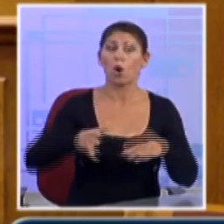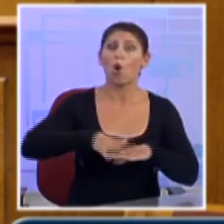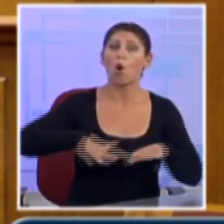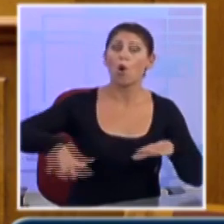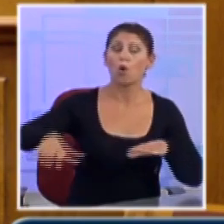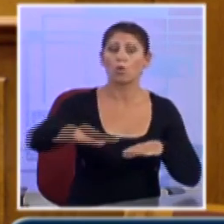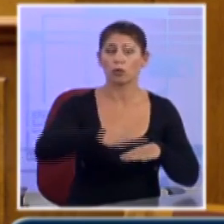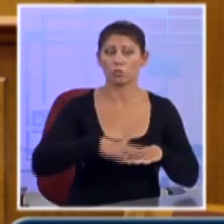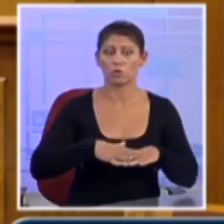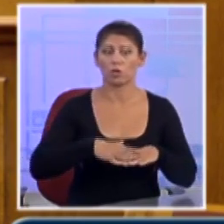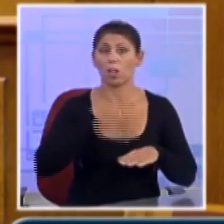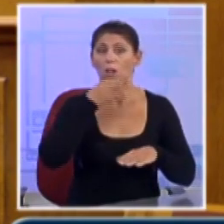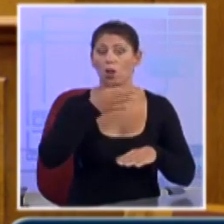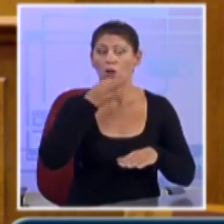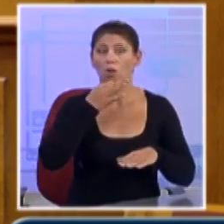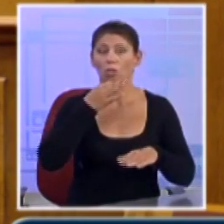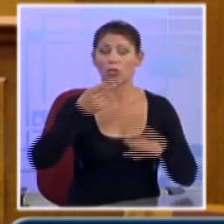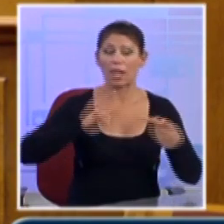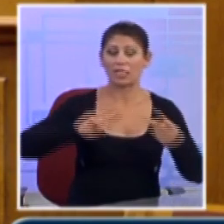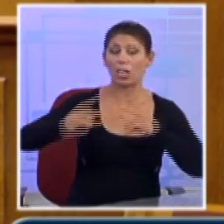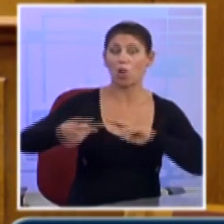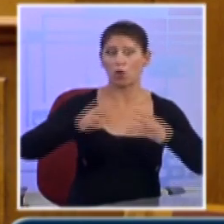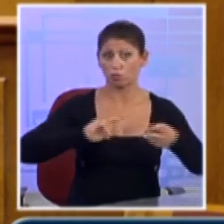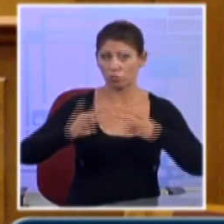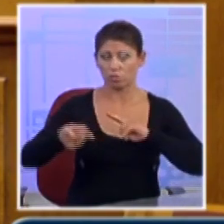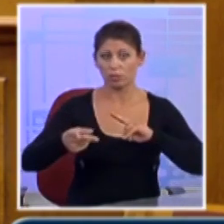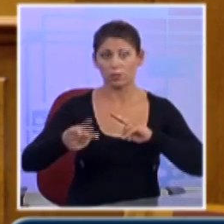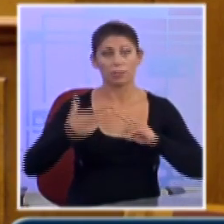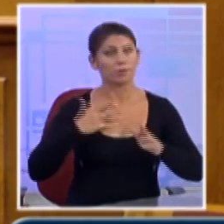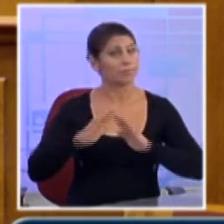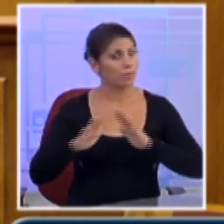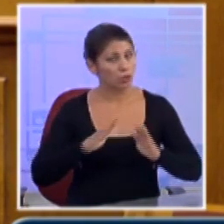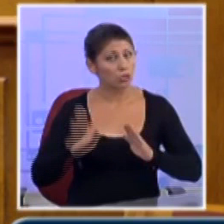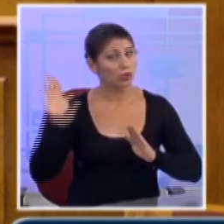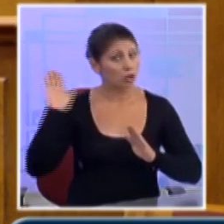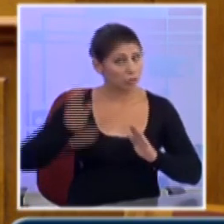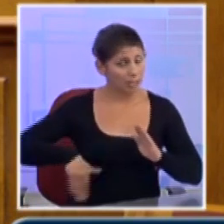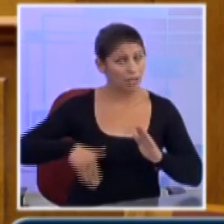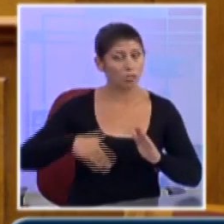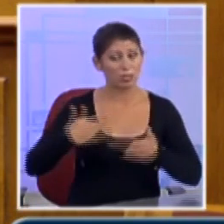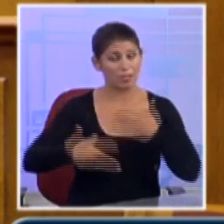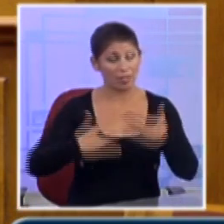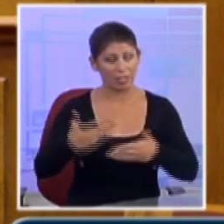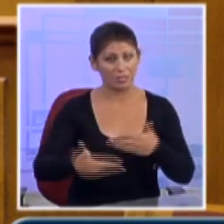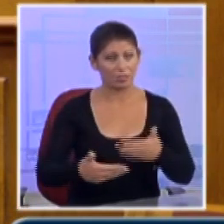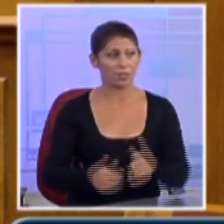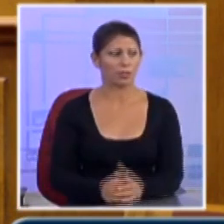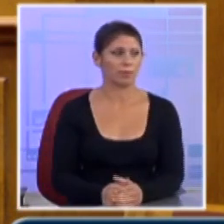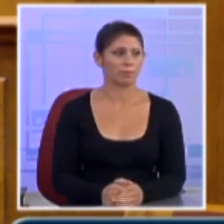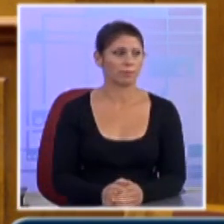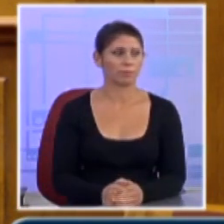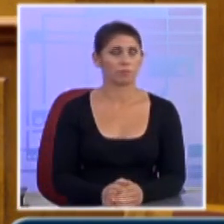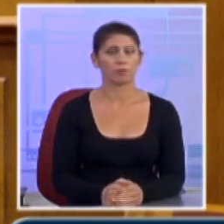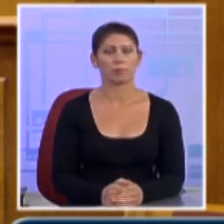χώρος λόγου και αντιλόγου, να φροντίζουμε ώστε στο τέλος τουλάχιστον της διαδικασίας